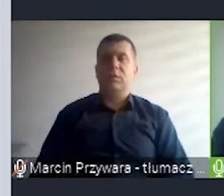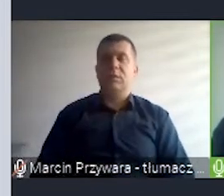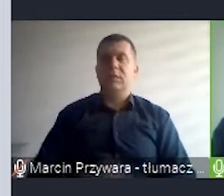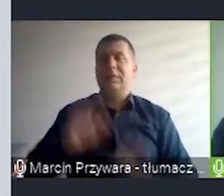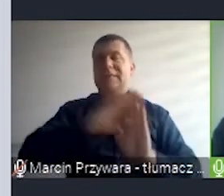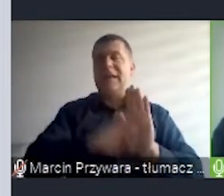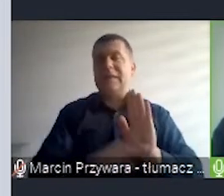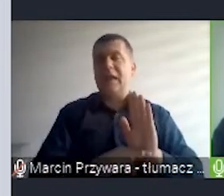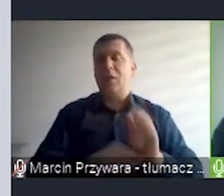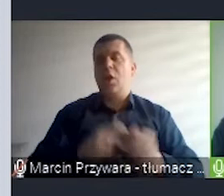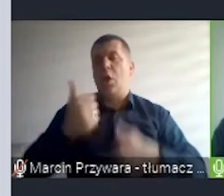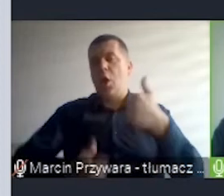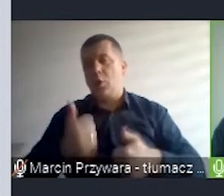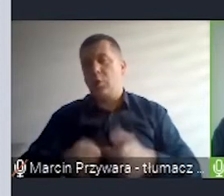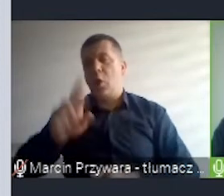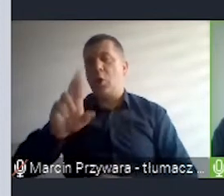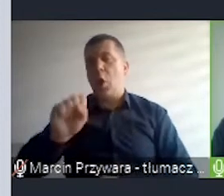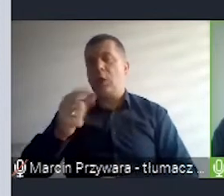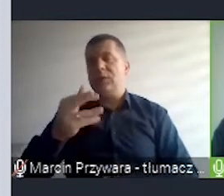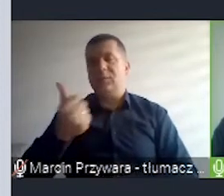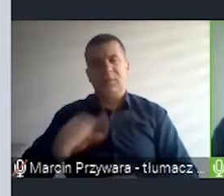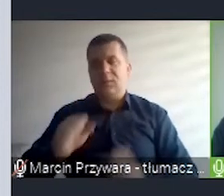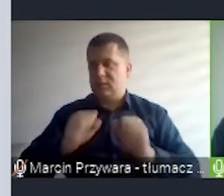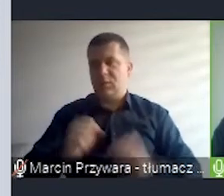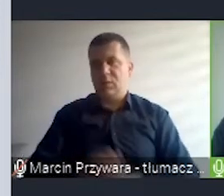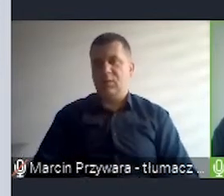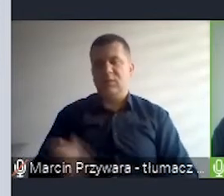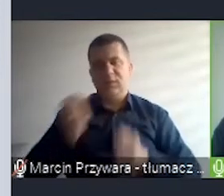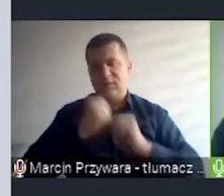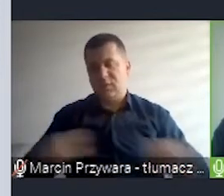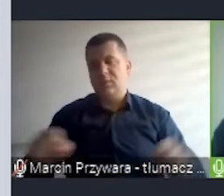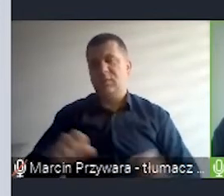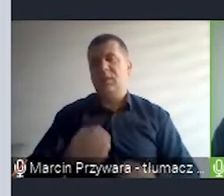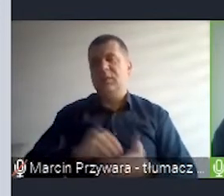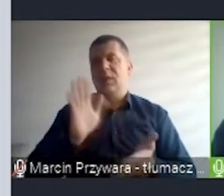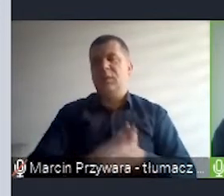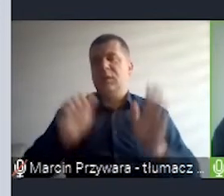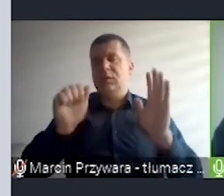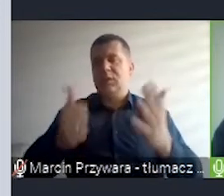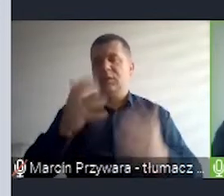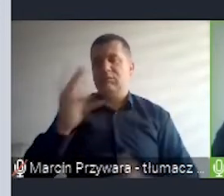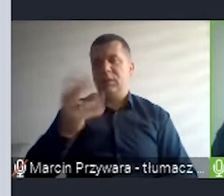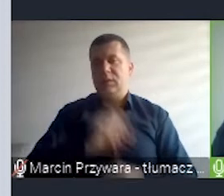Zasada konkurencyjności i rozeznanie nie funkcjonują. Zwolnienie zapisane jest w rozdziale 6.5.